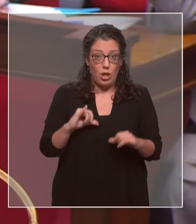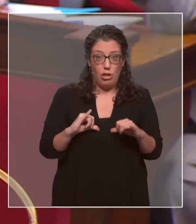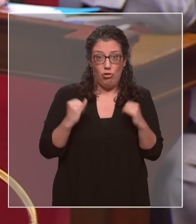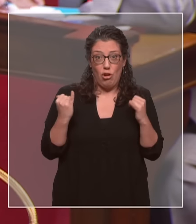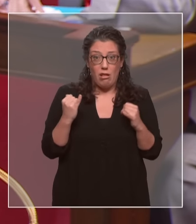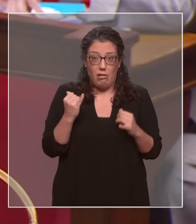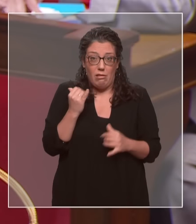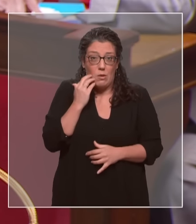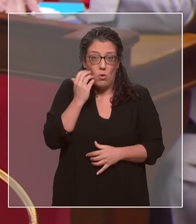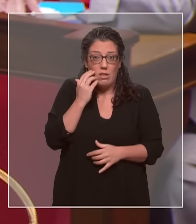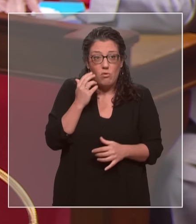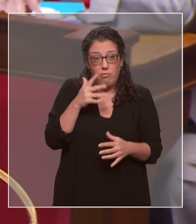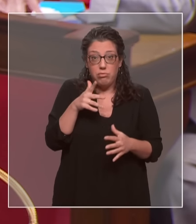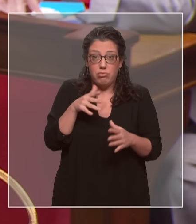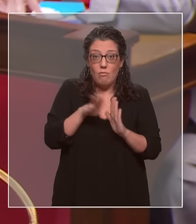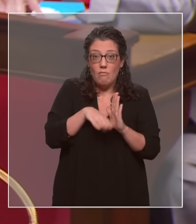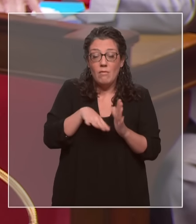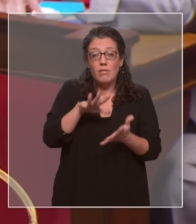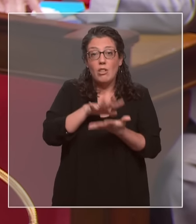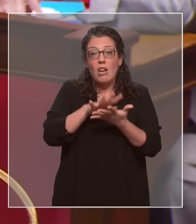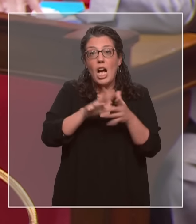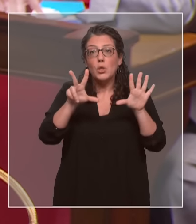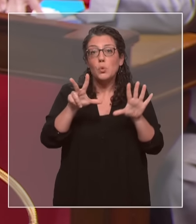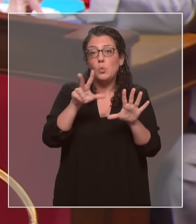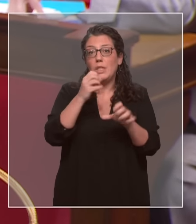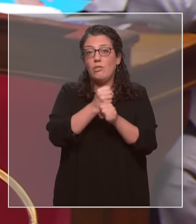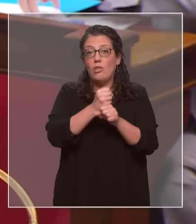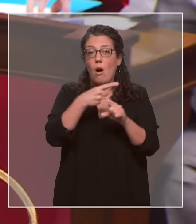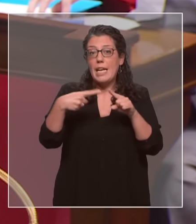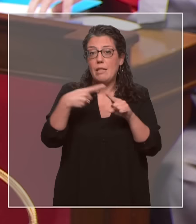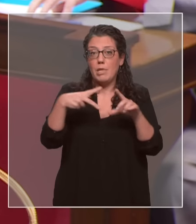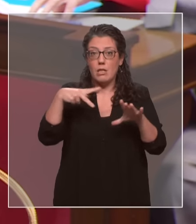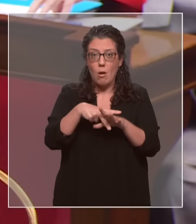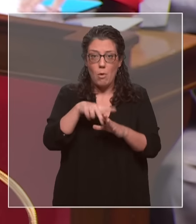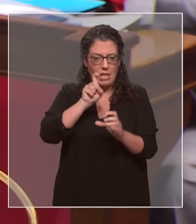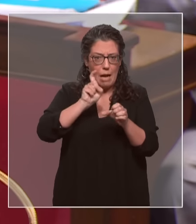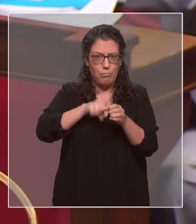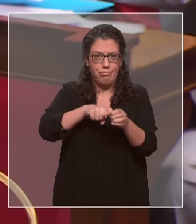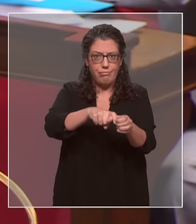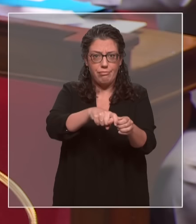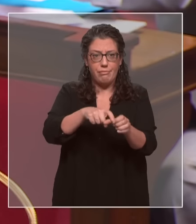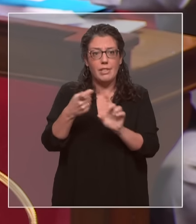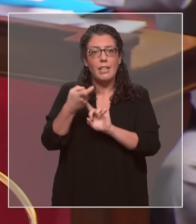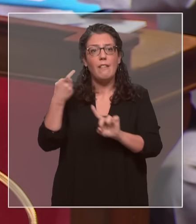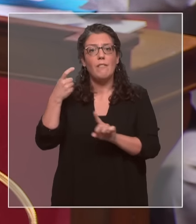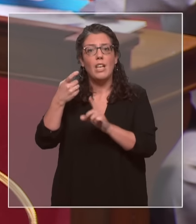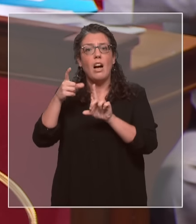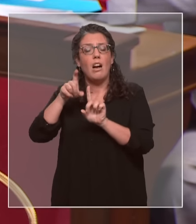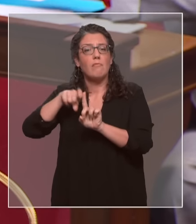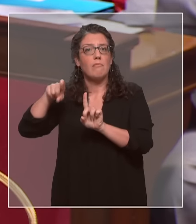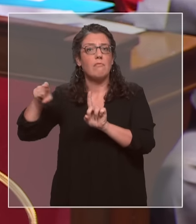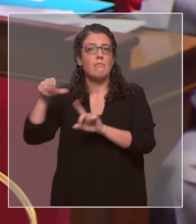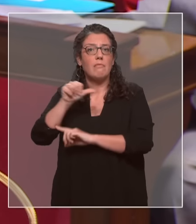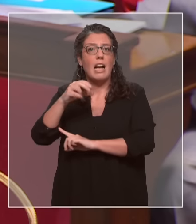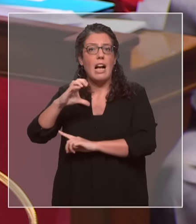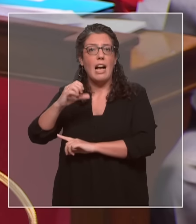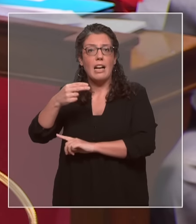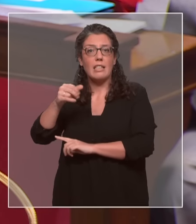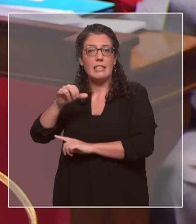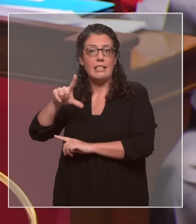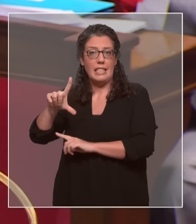massivement dès 8 ans et demi en moyenne, selon une étude de la CNIL qui date de 2021, et l'on peut craindre que ce soit encore plus jeune